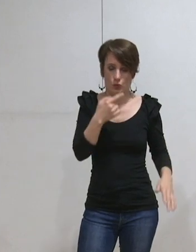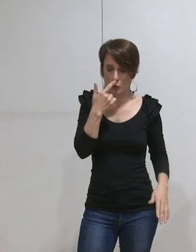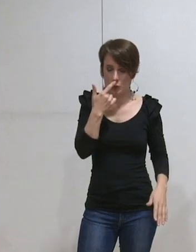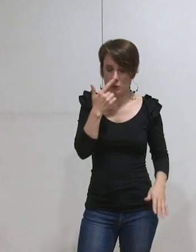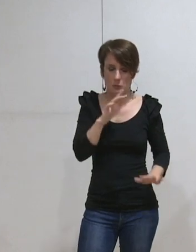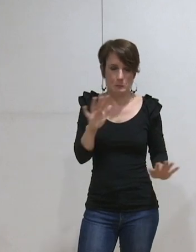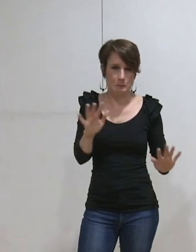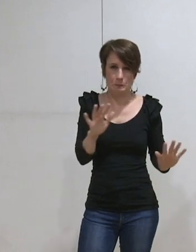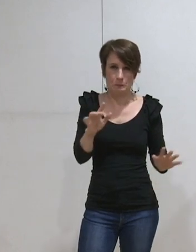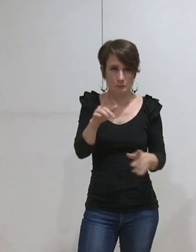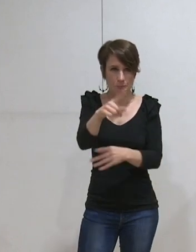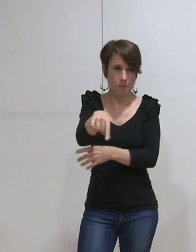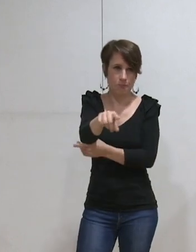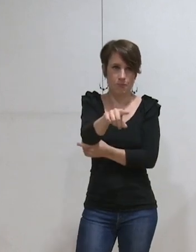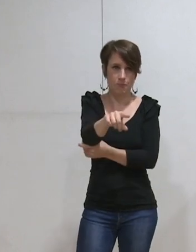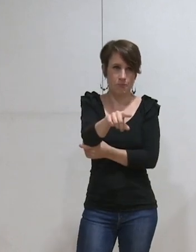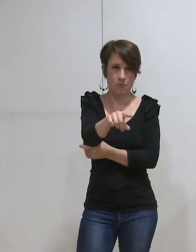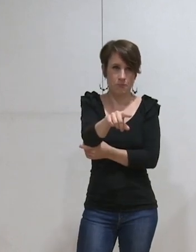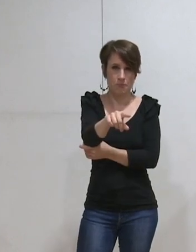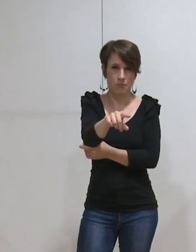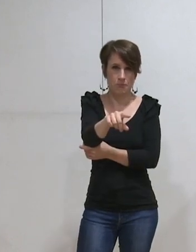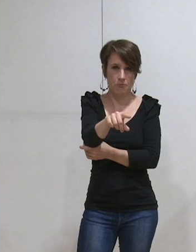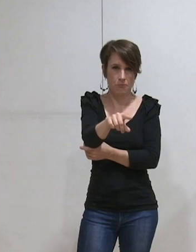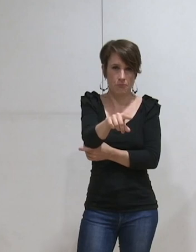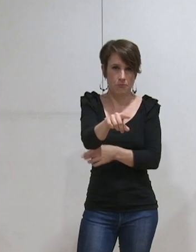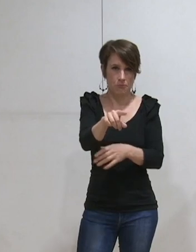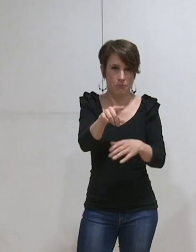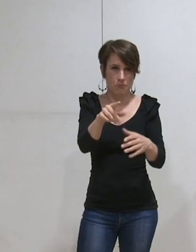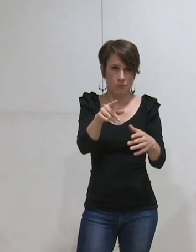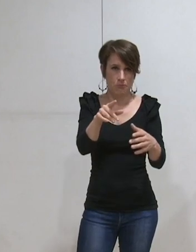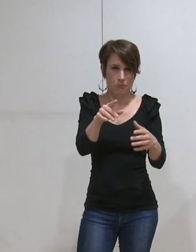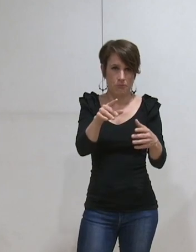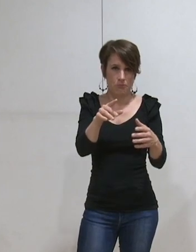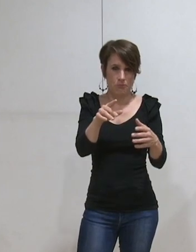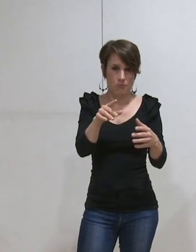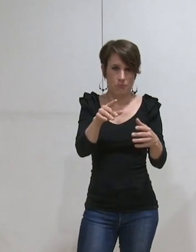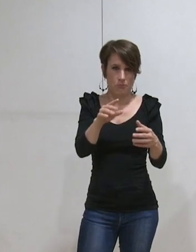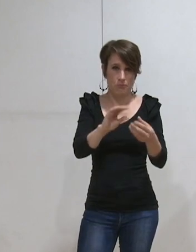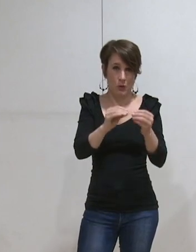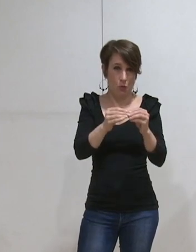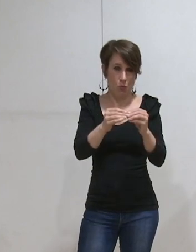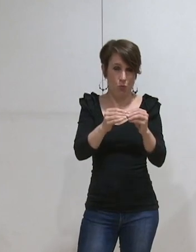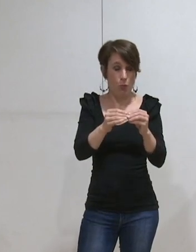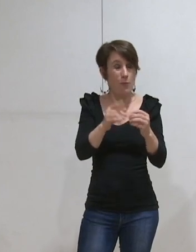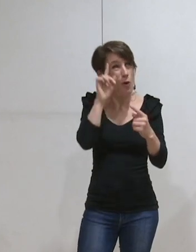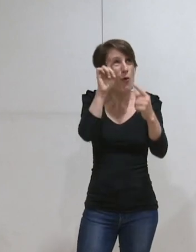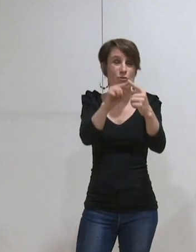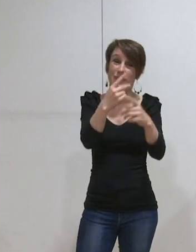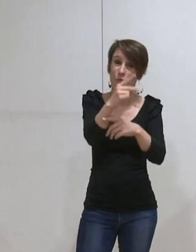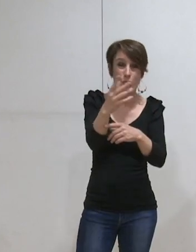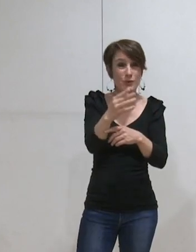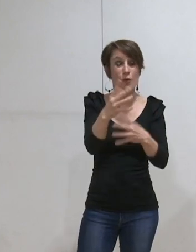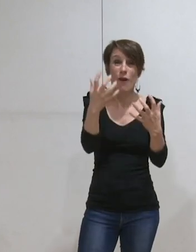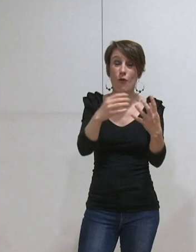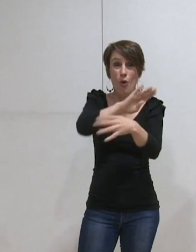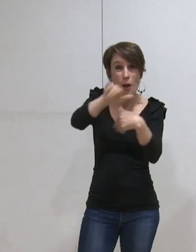l'idée d'une réelle mixité dans l'habitat or ça c'est quand même une question